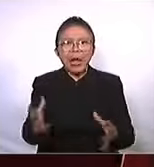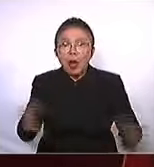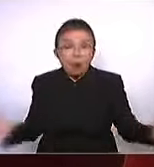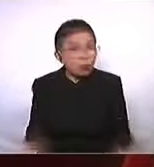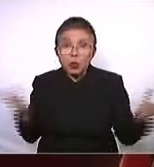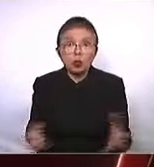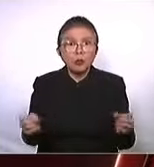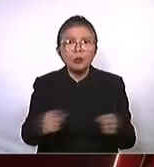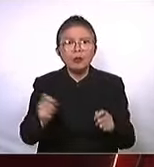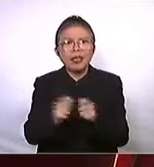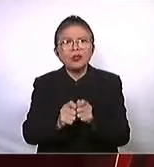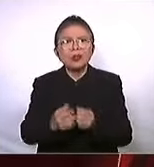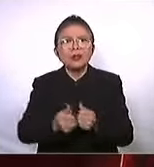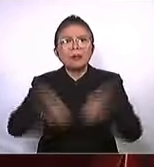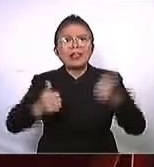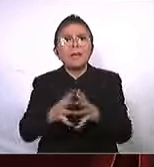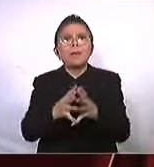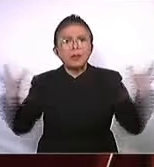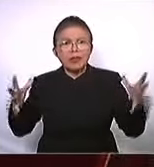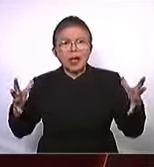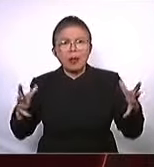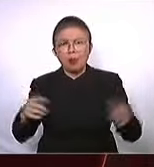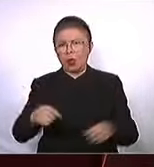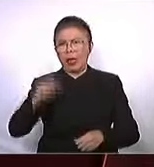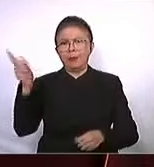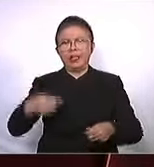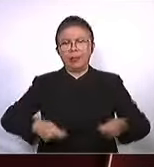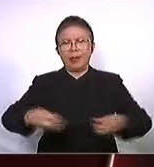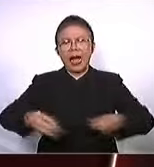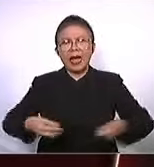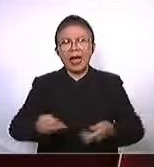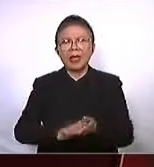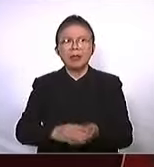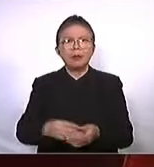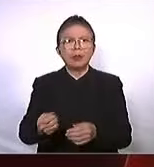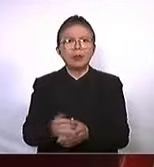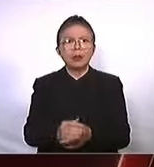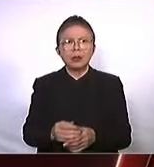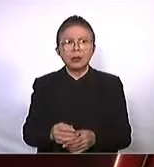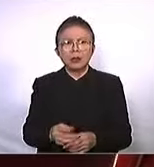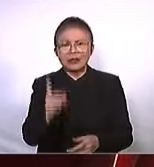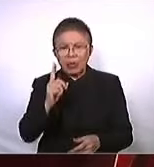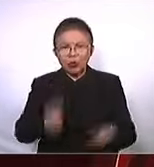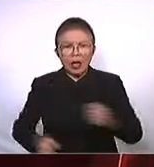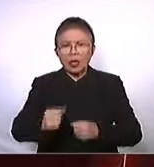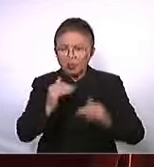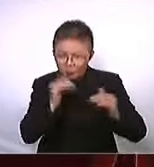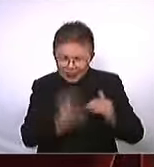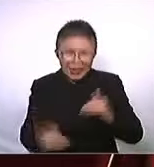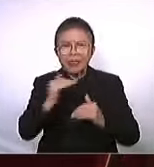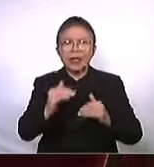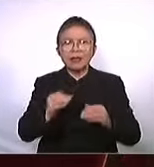yang lebih terstruktur, baik dari Menteri Perdagangan, Menteri Koperasi UKM, dalam satu gerakan meningkatkan